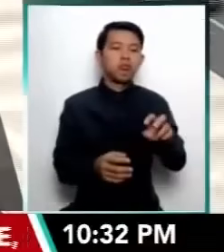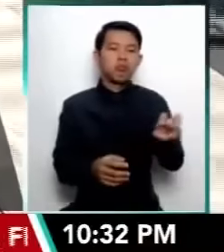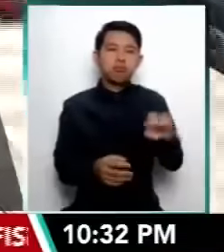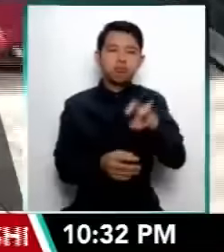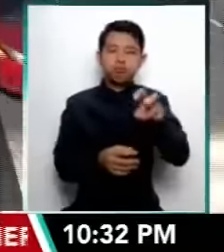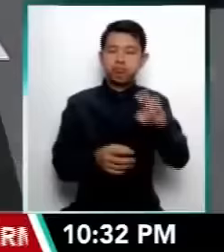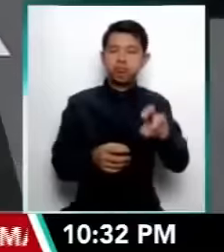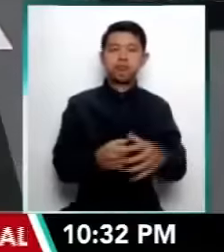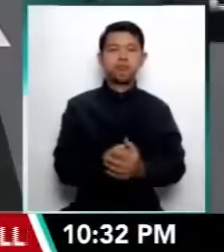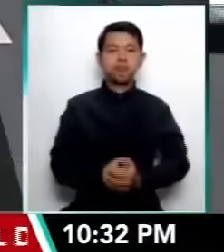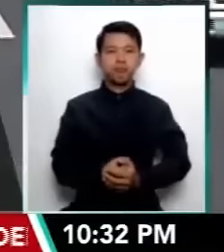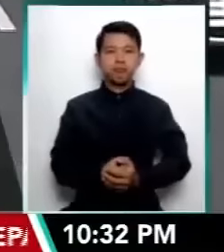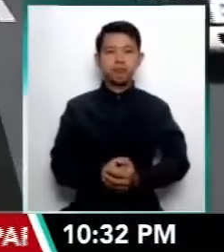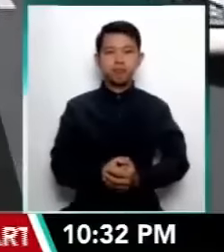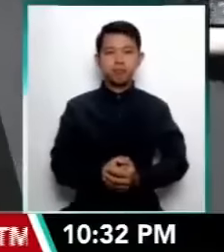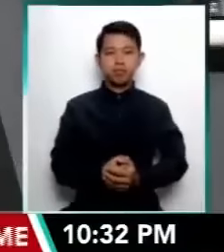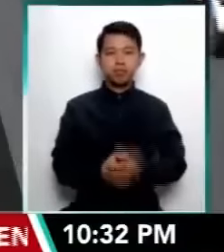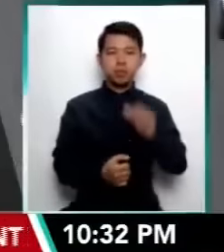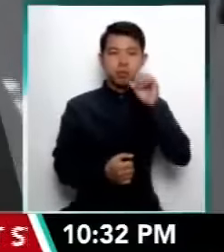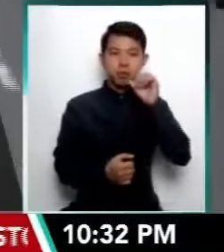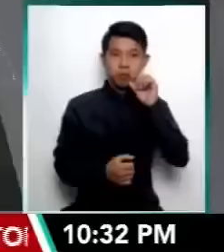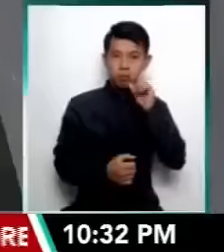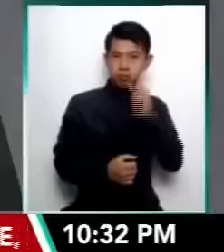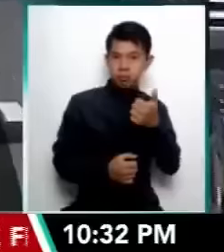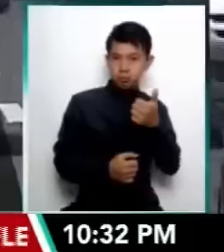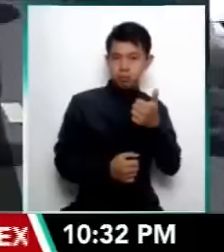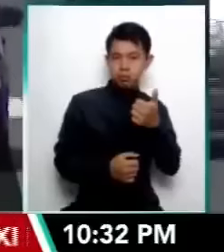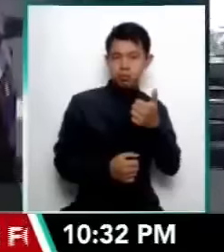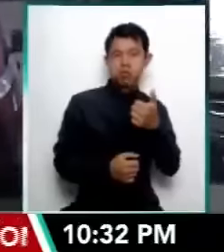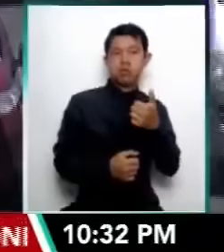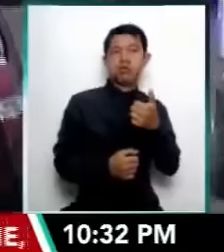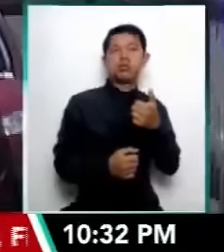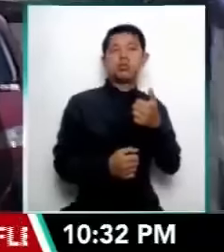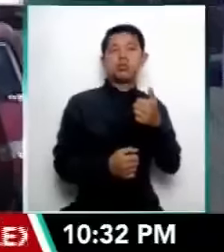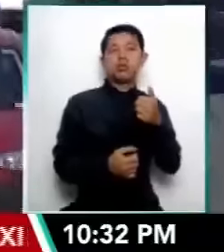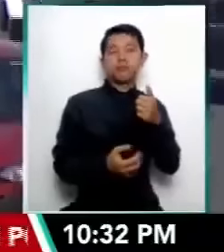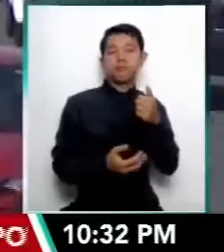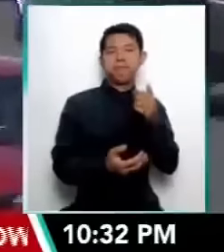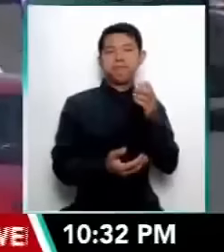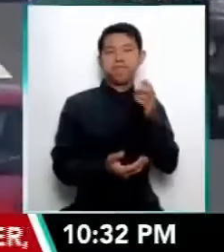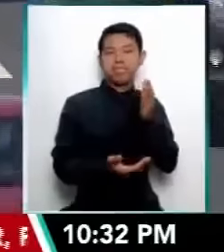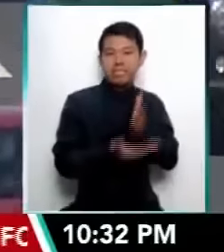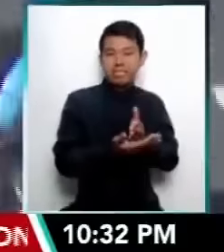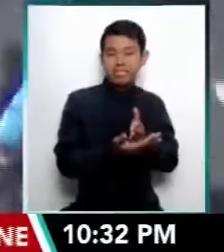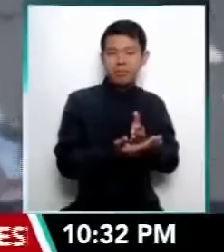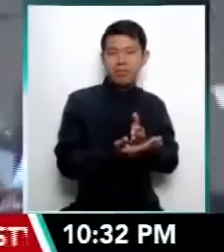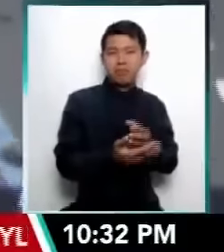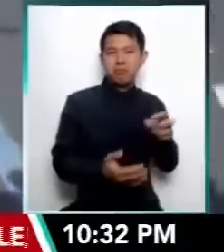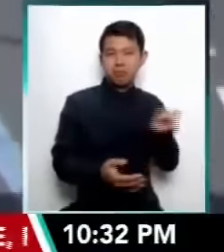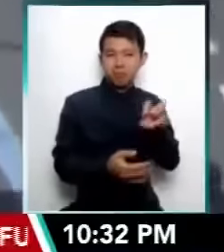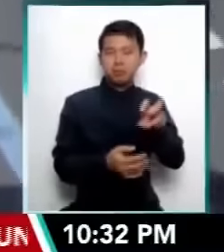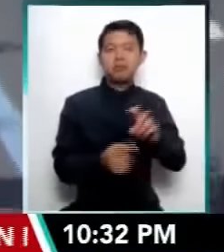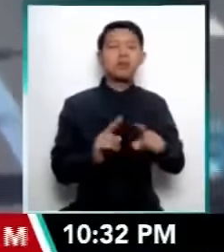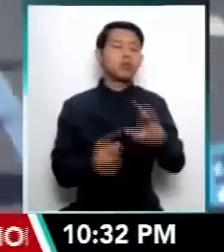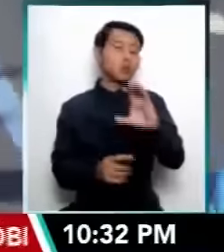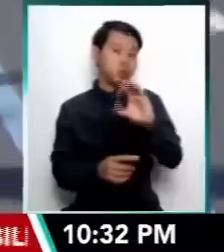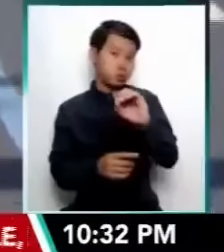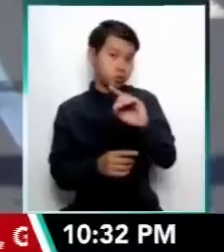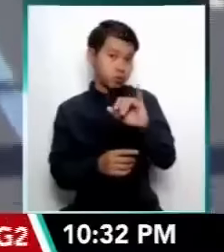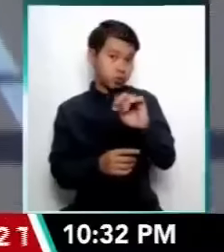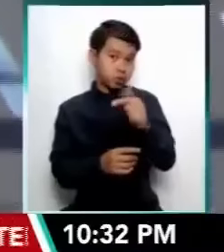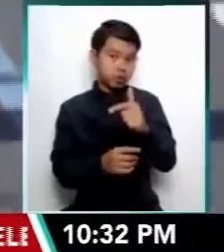hindi sususpendihin ng MMDA ang number coding dahil baka makadagdag daw ito sa bigat ng trapiko. Yung payday weekend ng 15th,